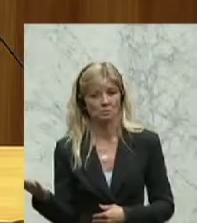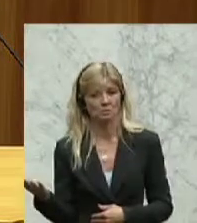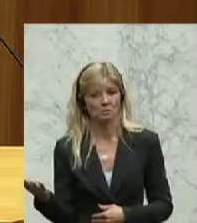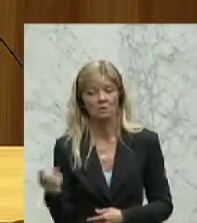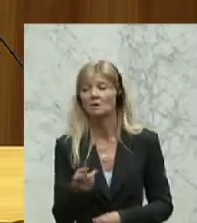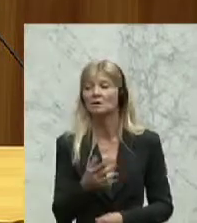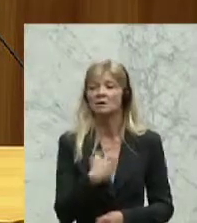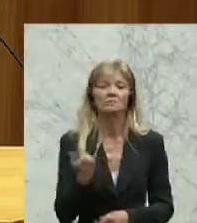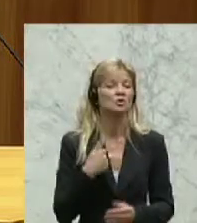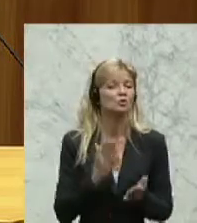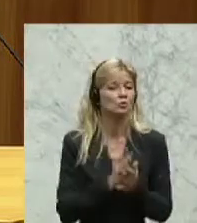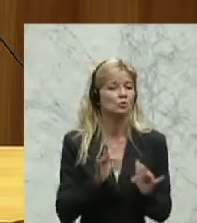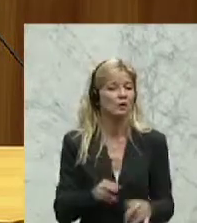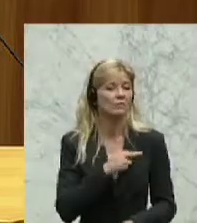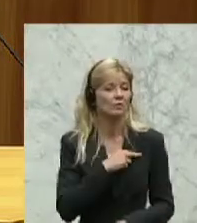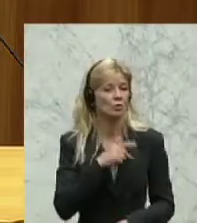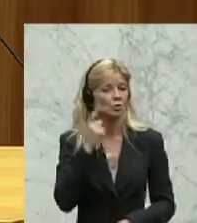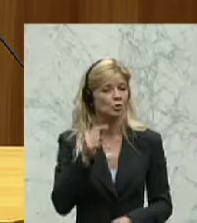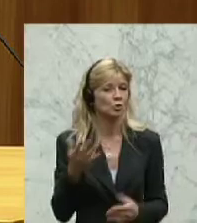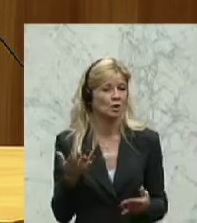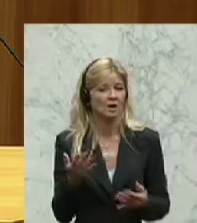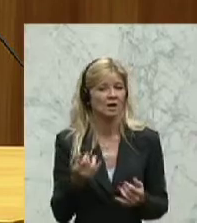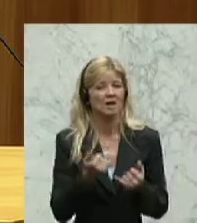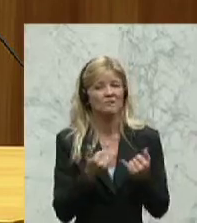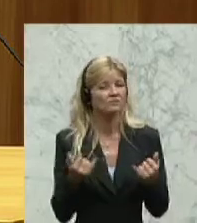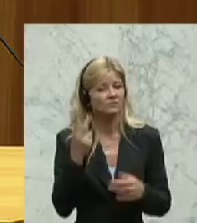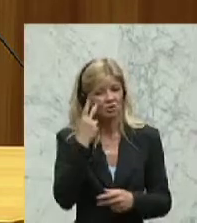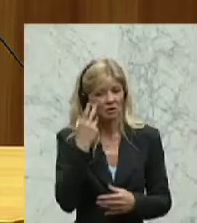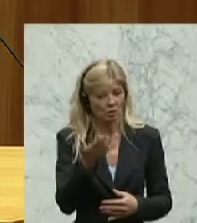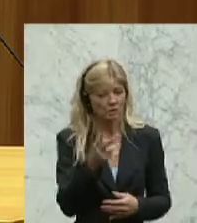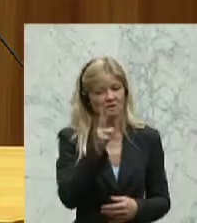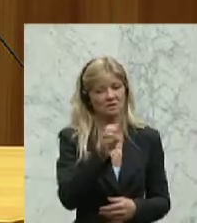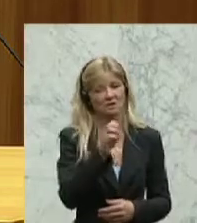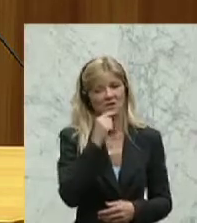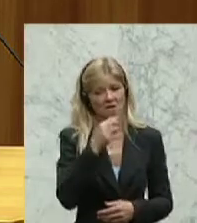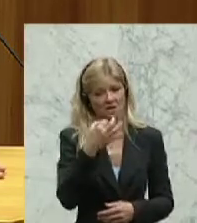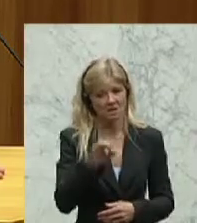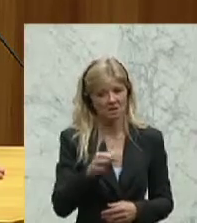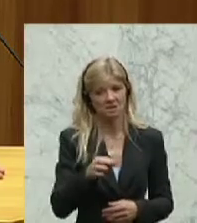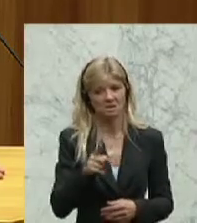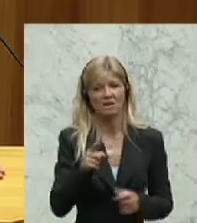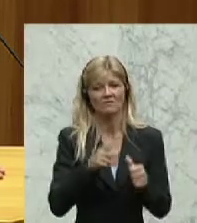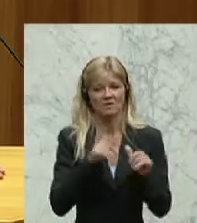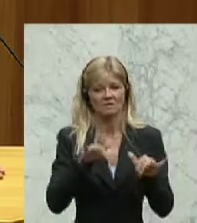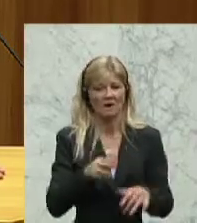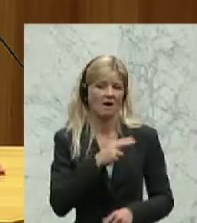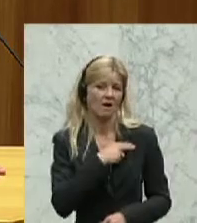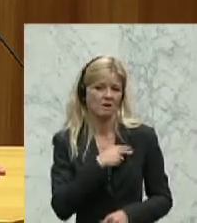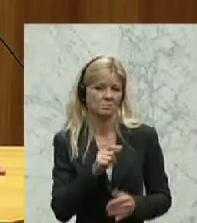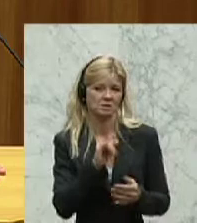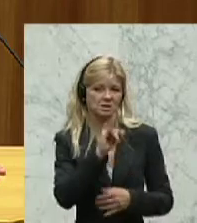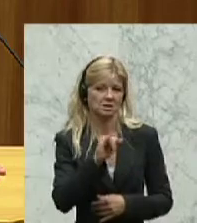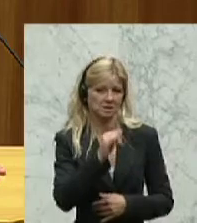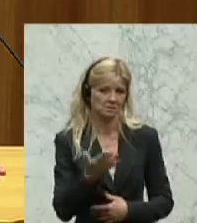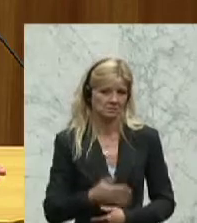vermögenssteuer allein schon in form der gästebetten den habenzinsen bei den